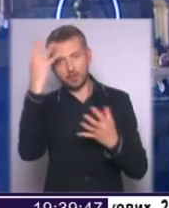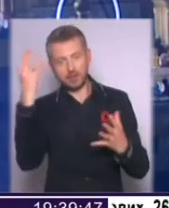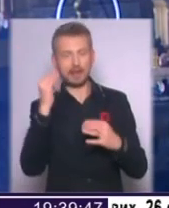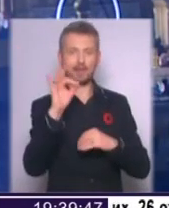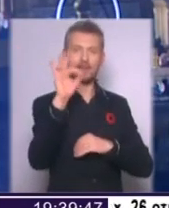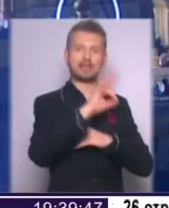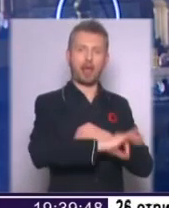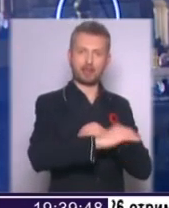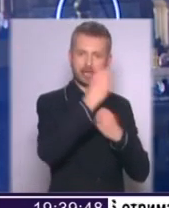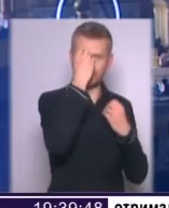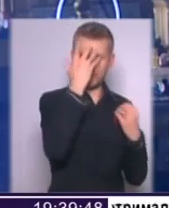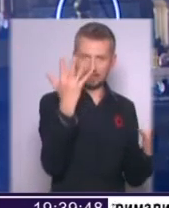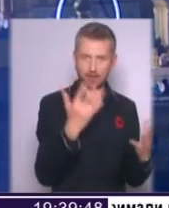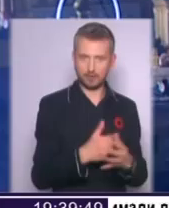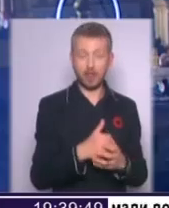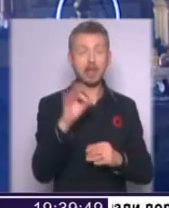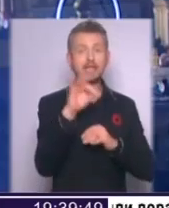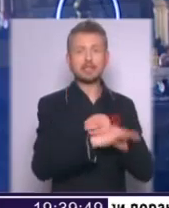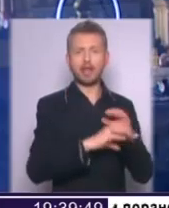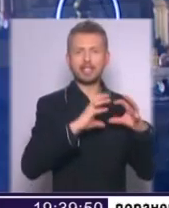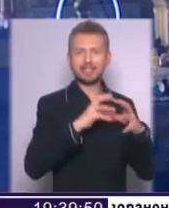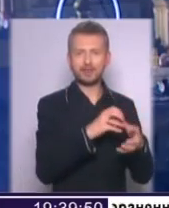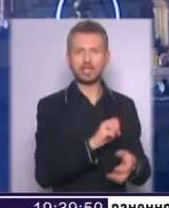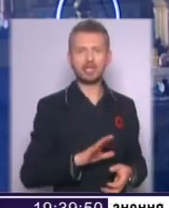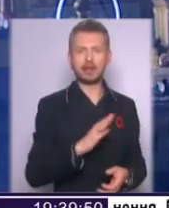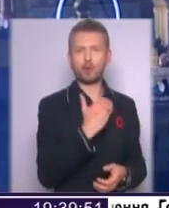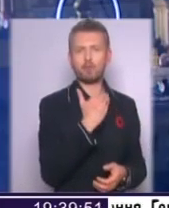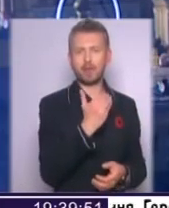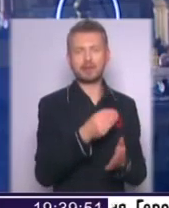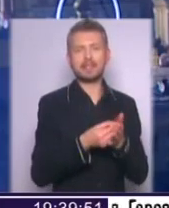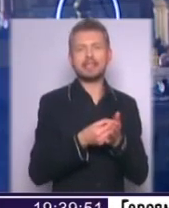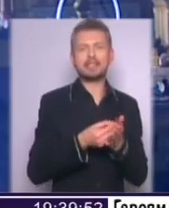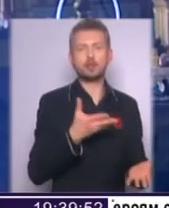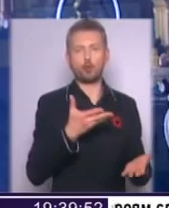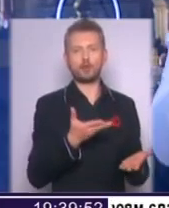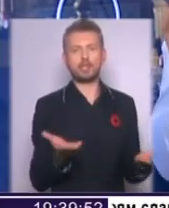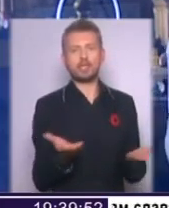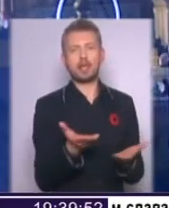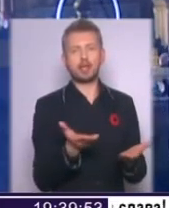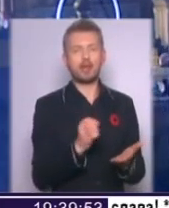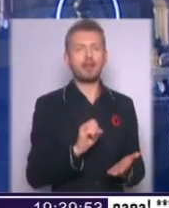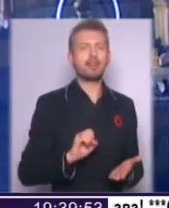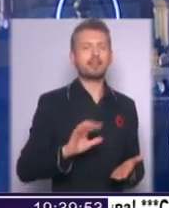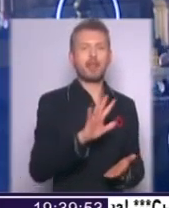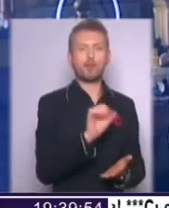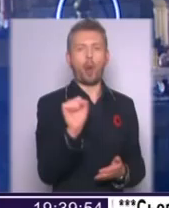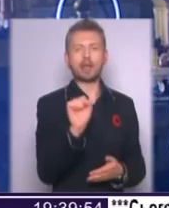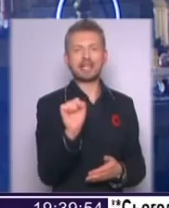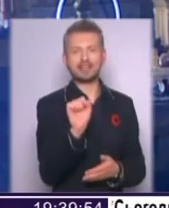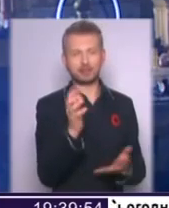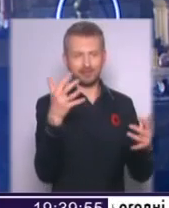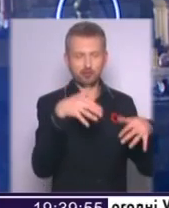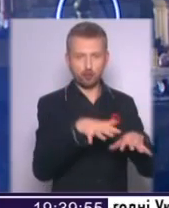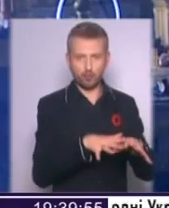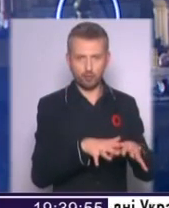західна цивілізація. Тому що західний світ, європейські цінності, які в євроатлантичному вимірі слід